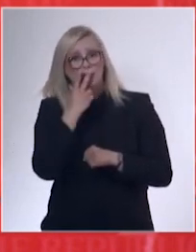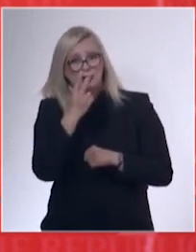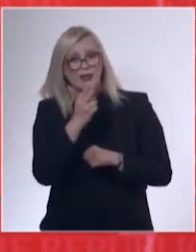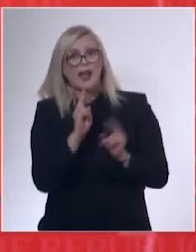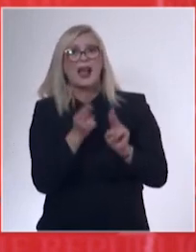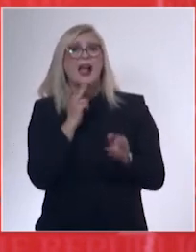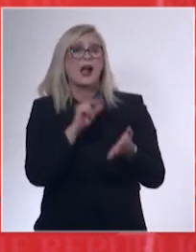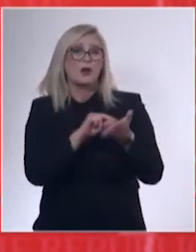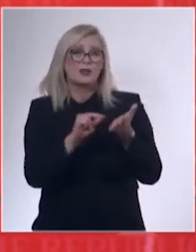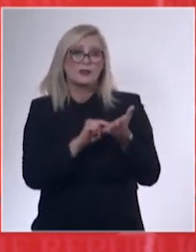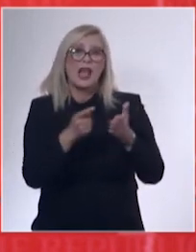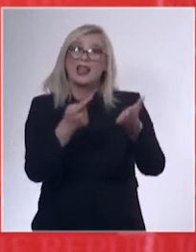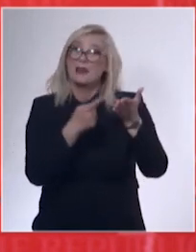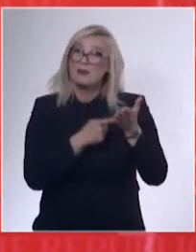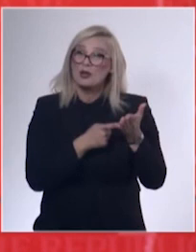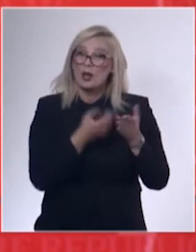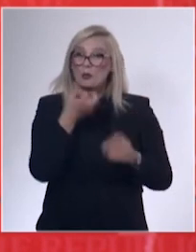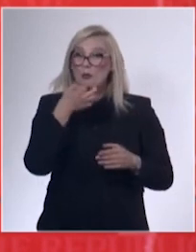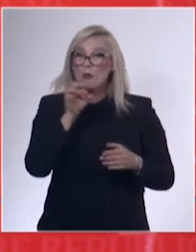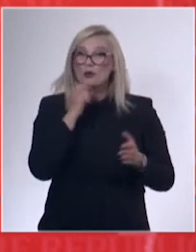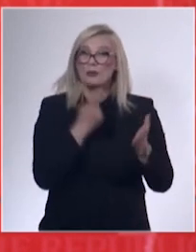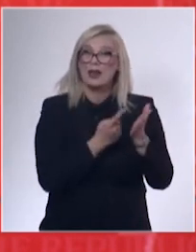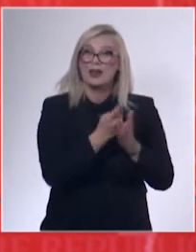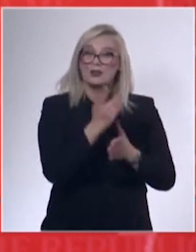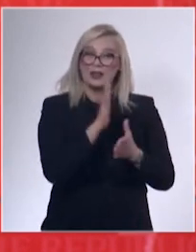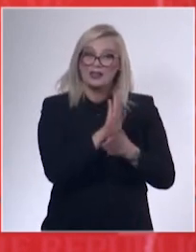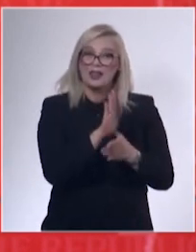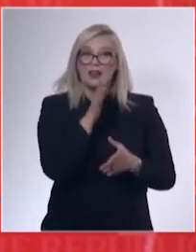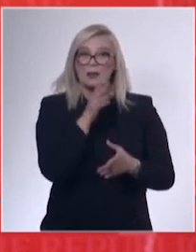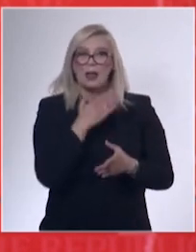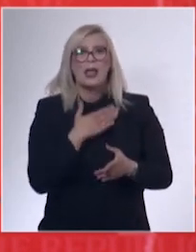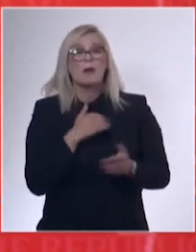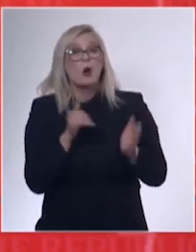ќе видите како извештаите ќе покажуваат подобри резултати за Северна Македонија.